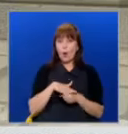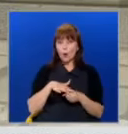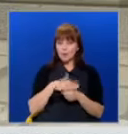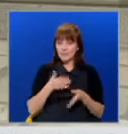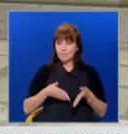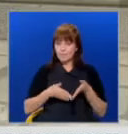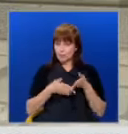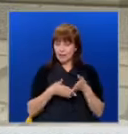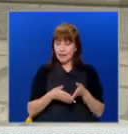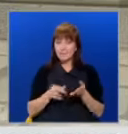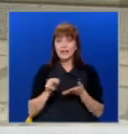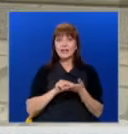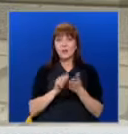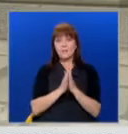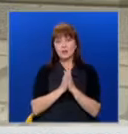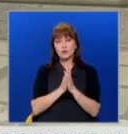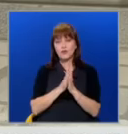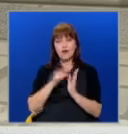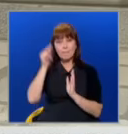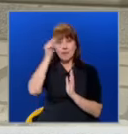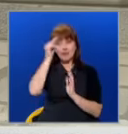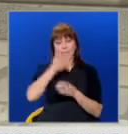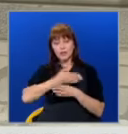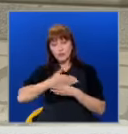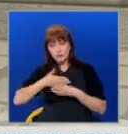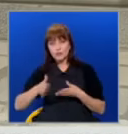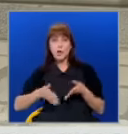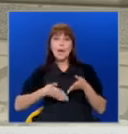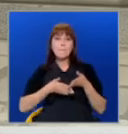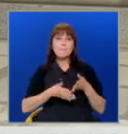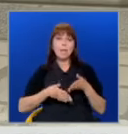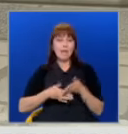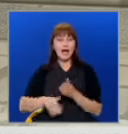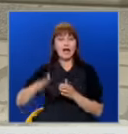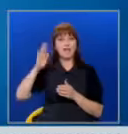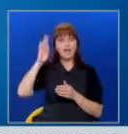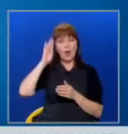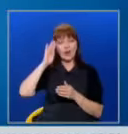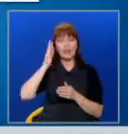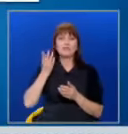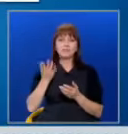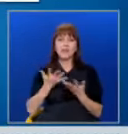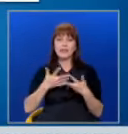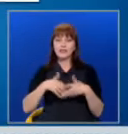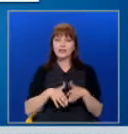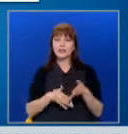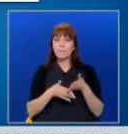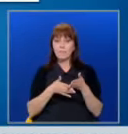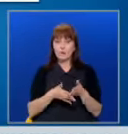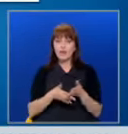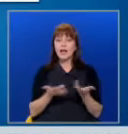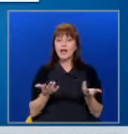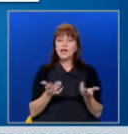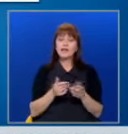на Украйна в НАТО, декларацията призовава също така България да продължи да оказва военна и военно-техническа помощ на страната. Подкрепя се и формулата за